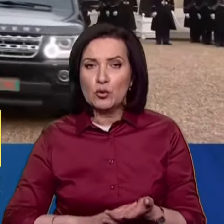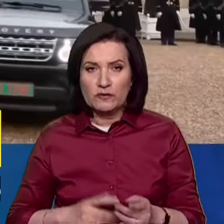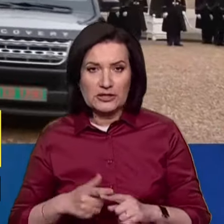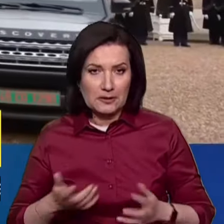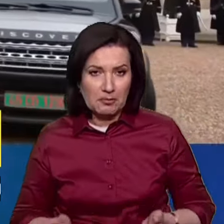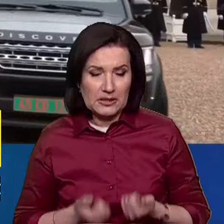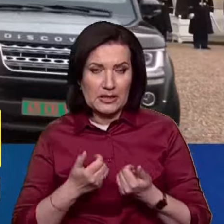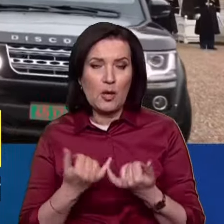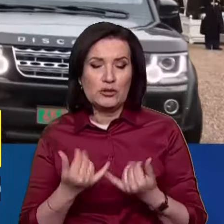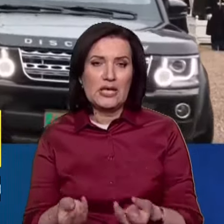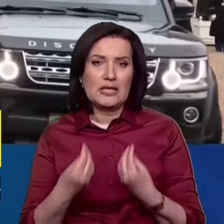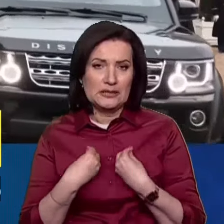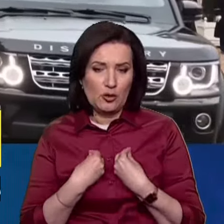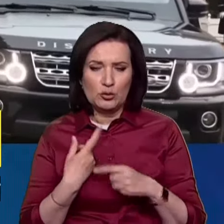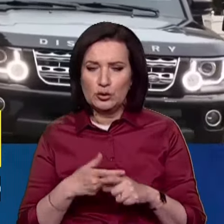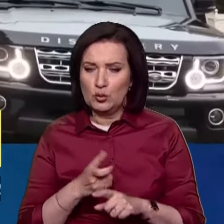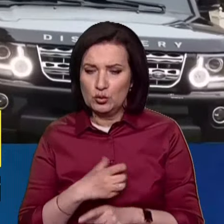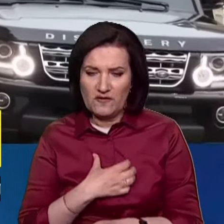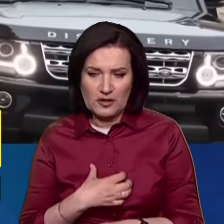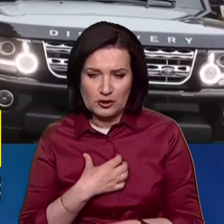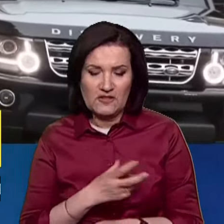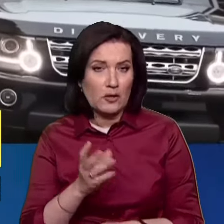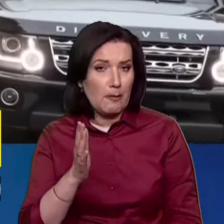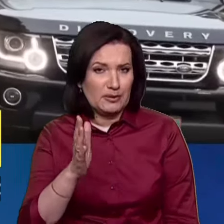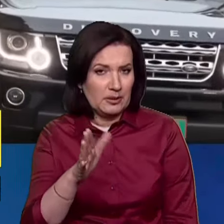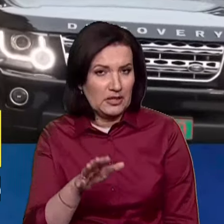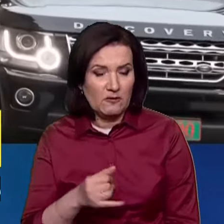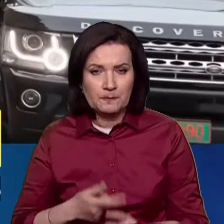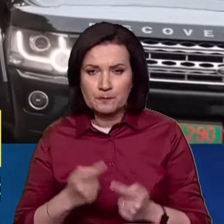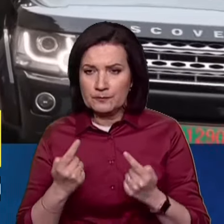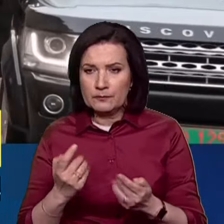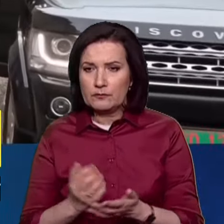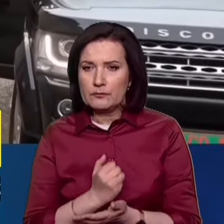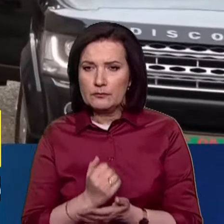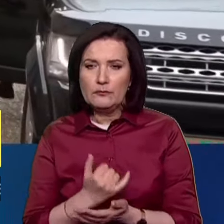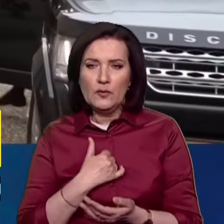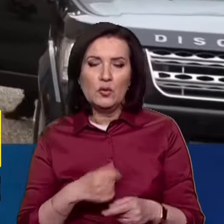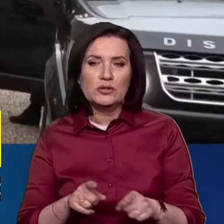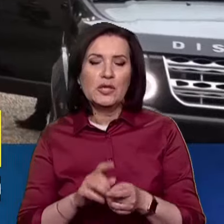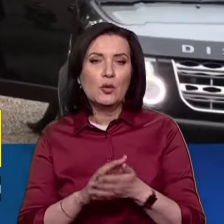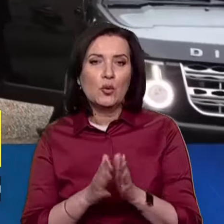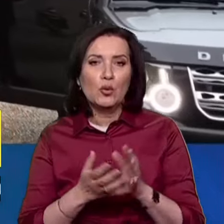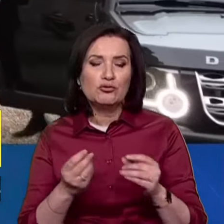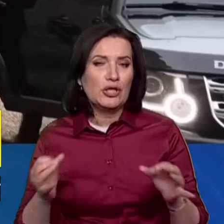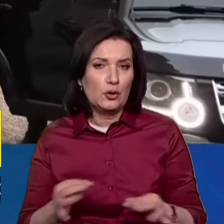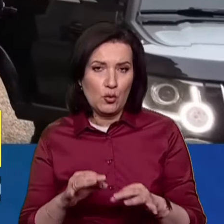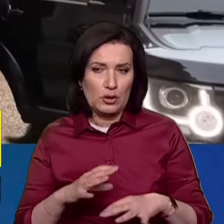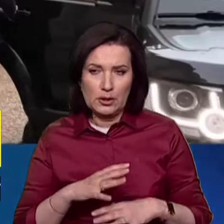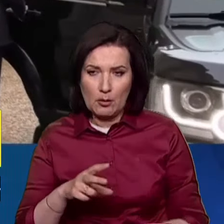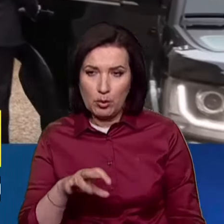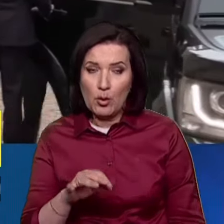цієї підтримки, яку нам зараз надають. І це дуже важливо. На перспективу це велике досягнення, у нас таких угод ще ніколи не